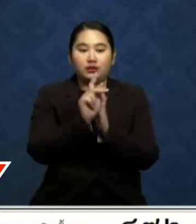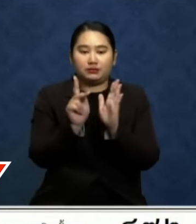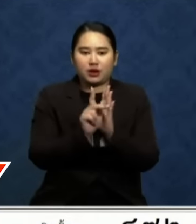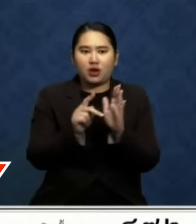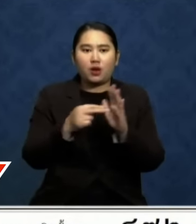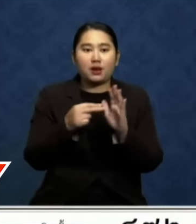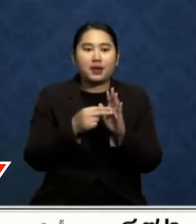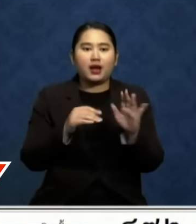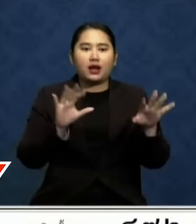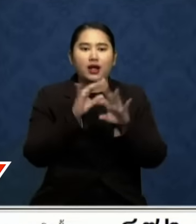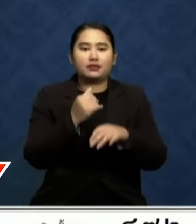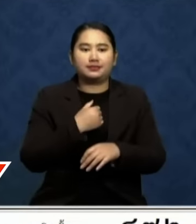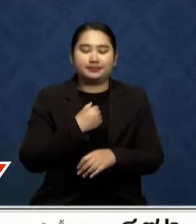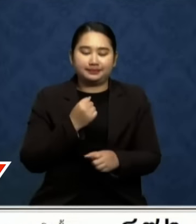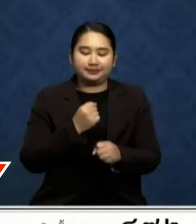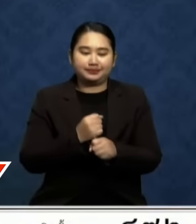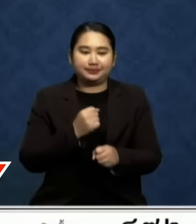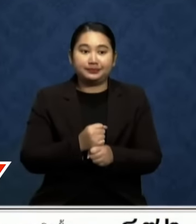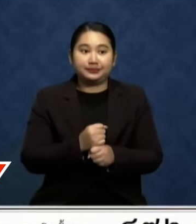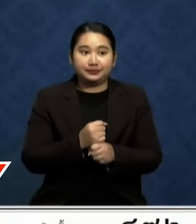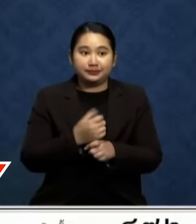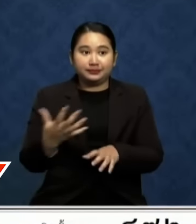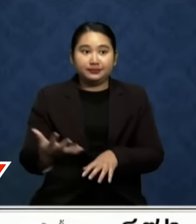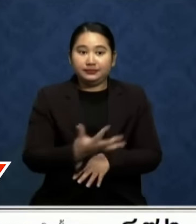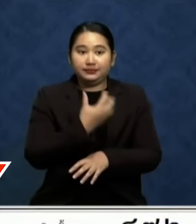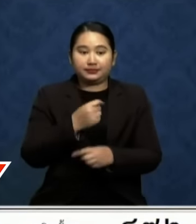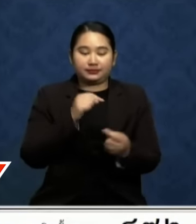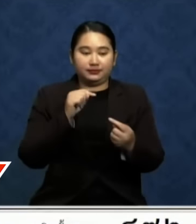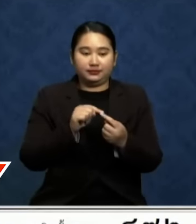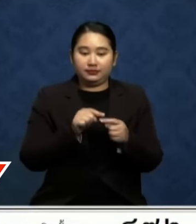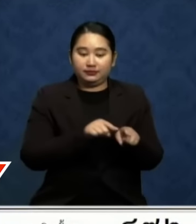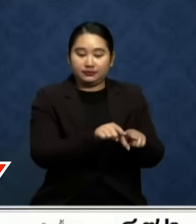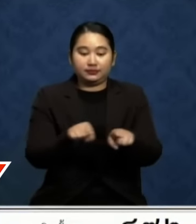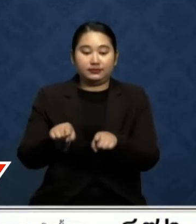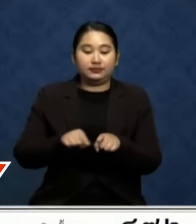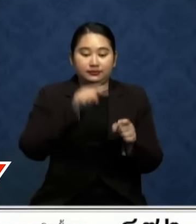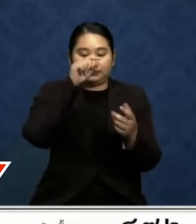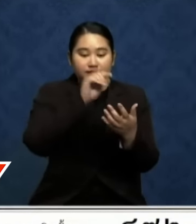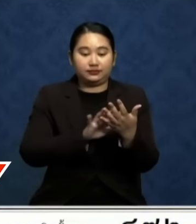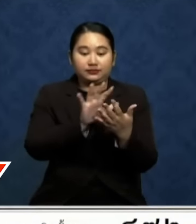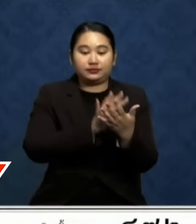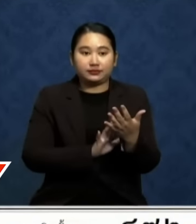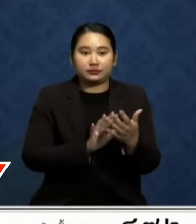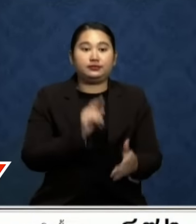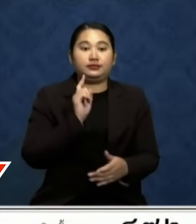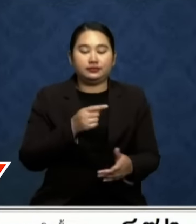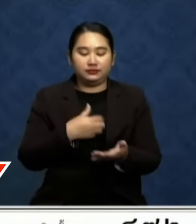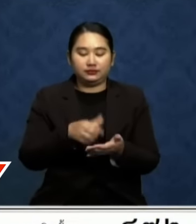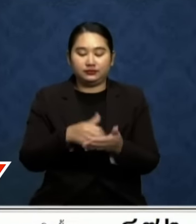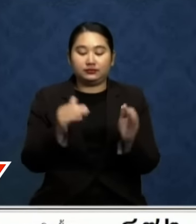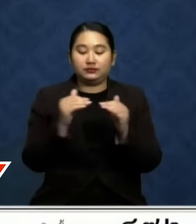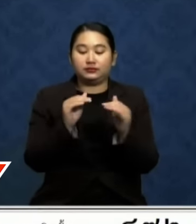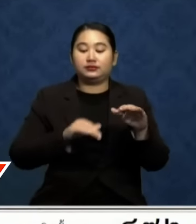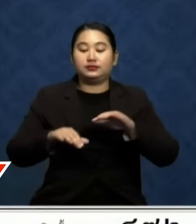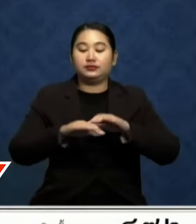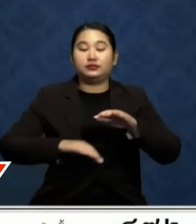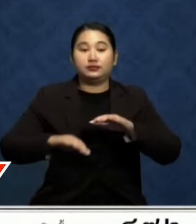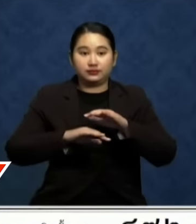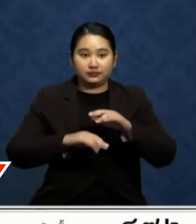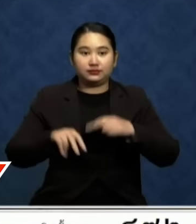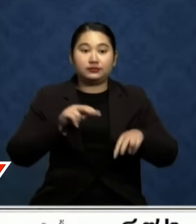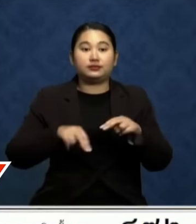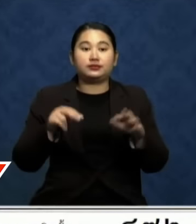การตัดเสื้อตัวเดียวใช้กันทั้งโลกหรือทั้งประเทศจริงๆเรื่องการคุ้มครองสิทธิขั้นพื้นฐานเนี่ยเป็นฮิวแมน